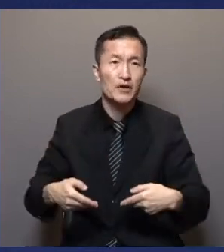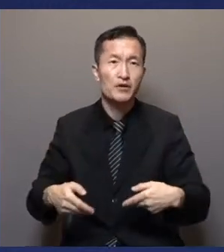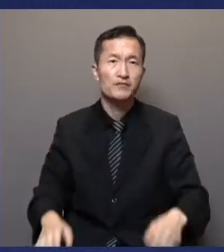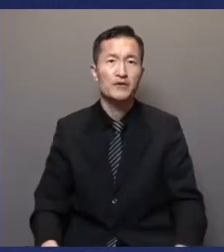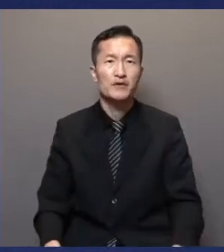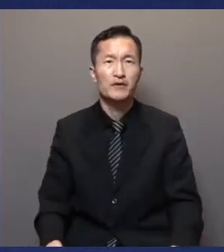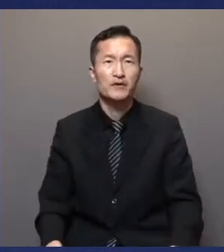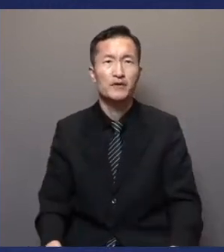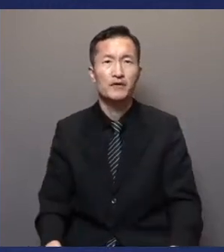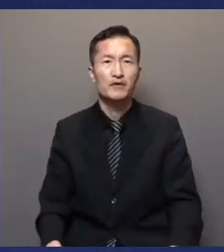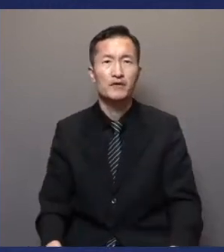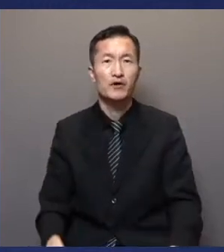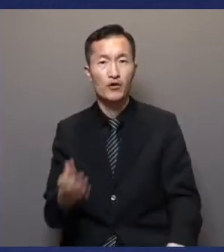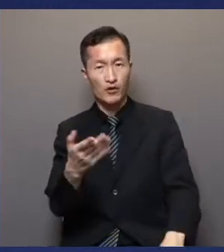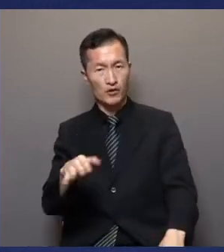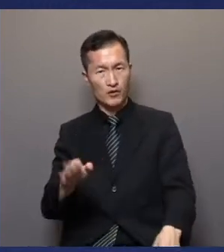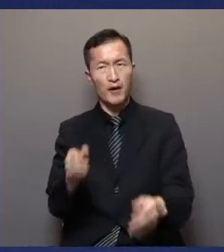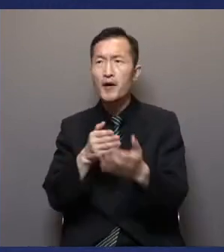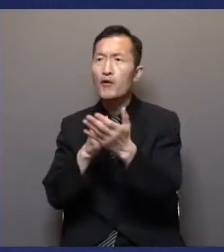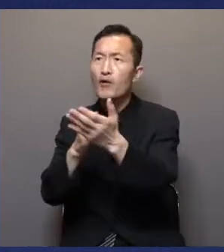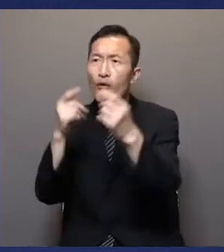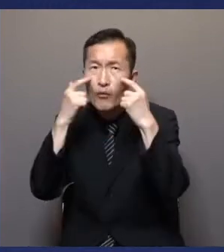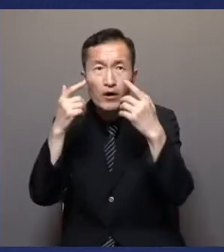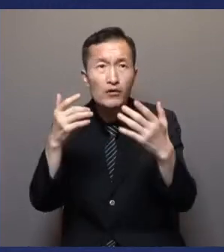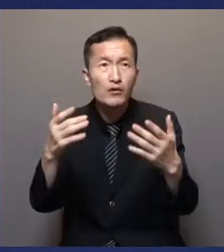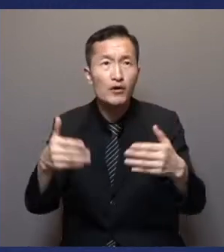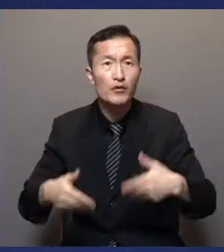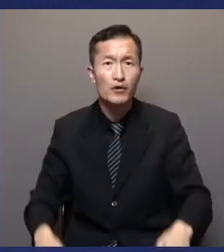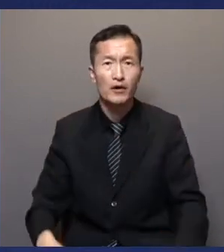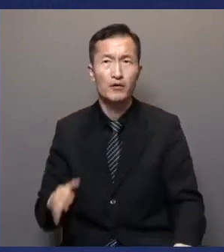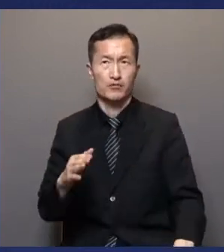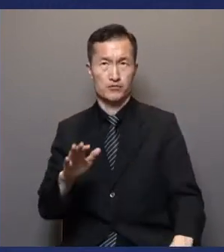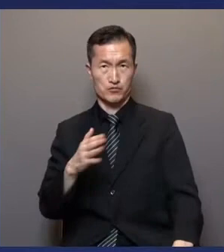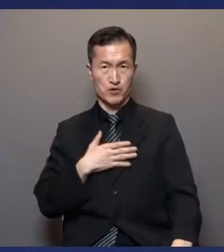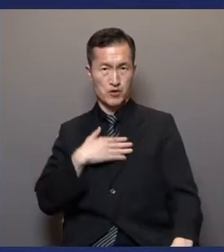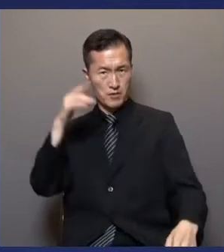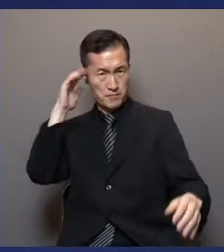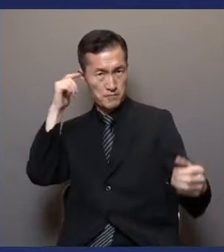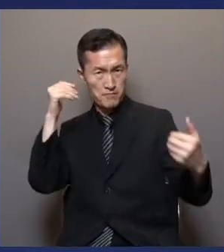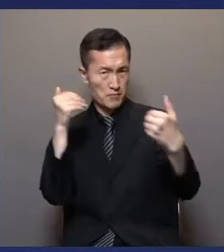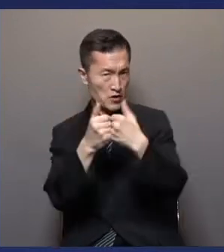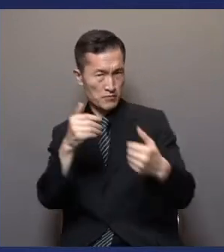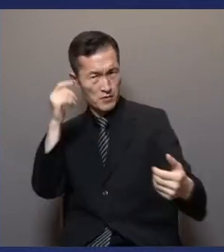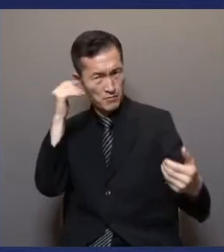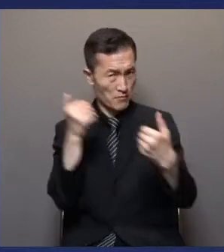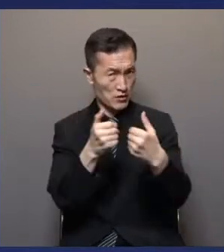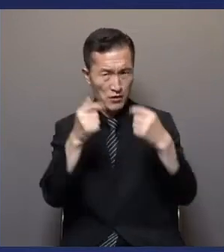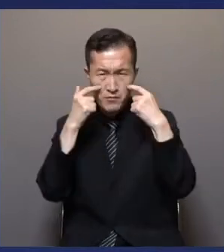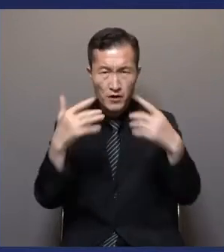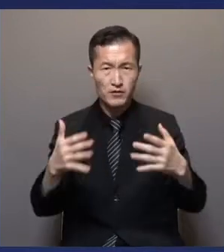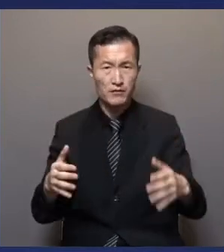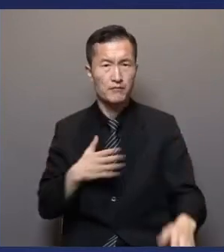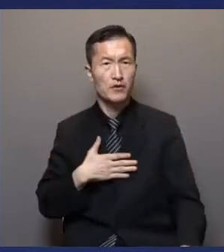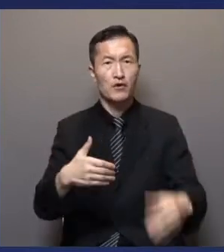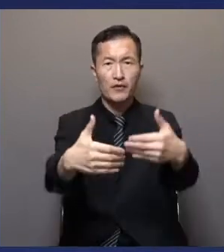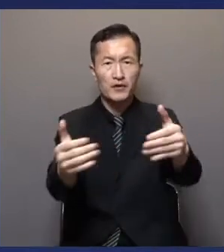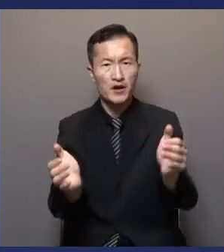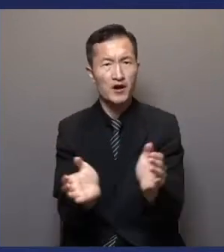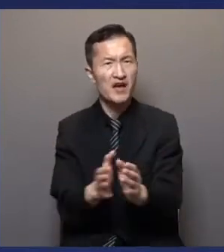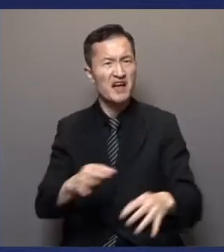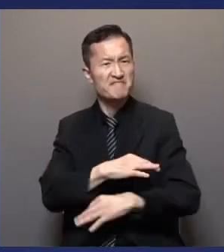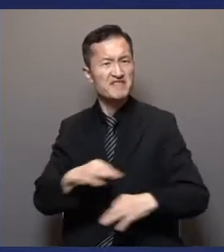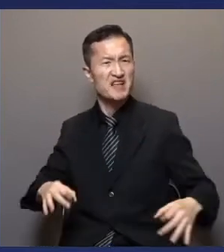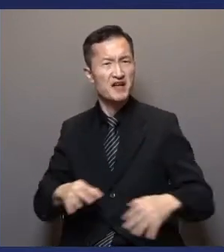겁니다. 그러나 의견은 분명해야 됩니다. 저는 반대합니다. 결연히 반대합니다. 우리 당이